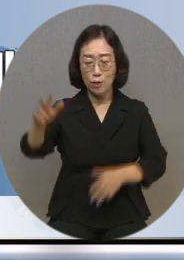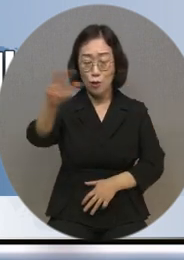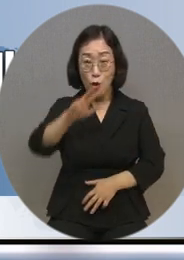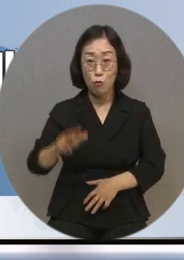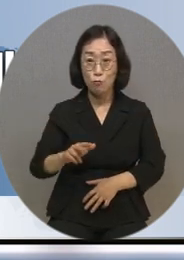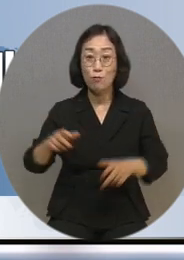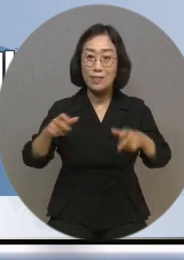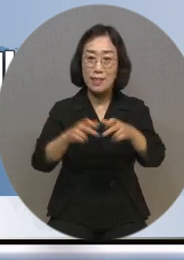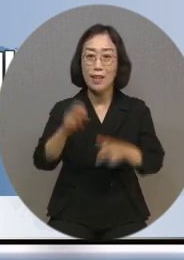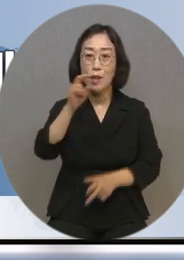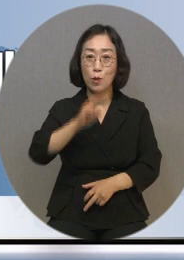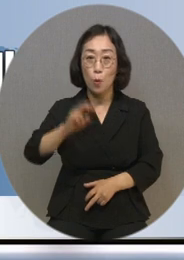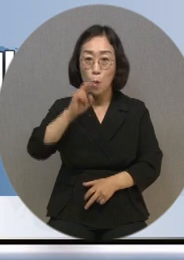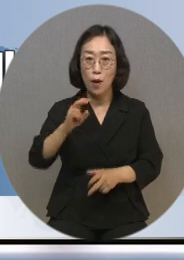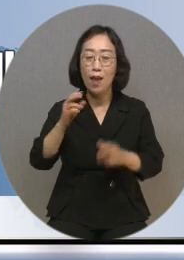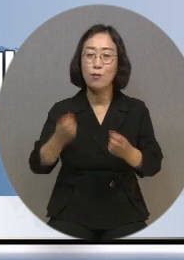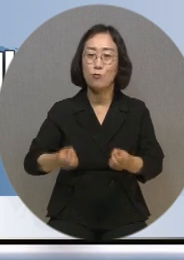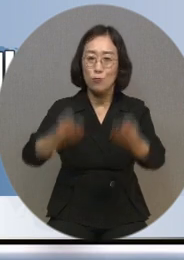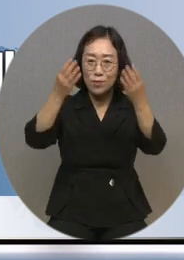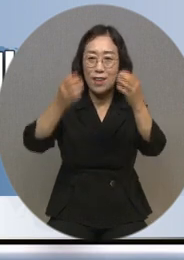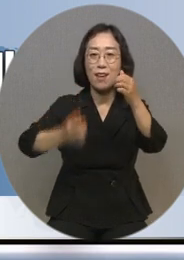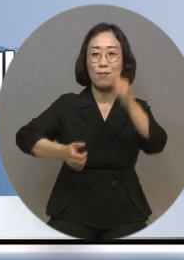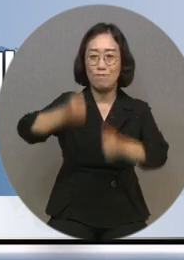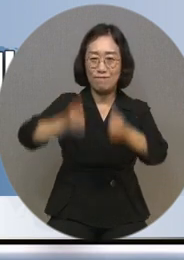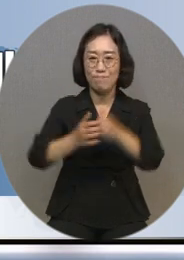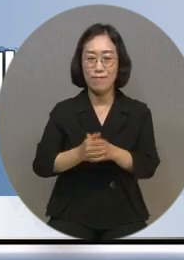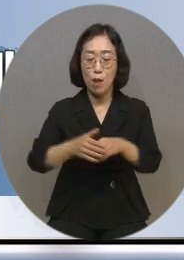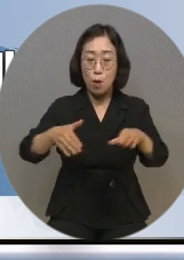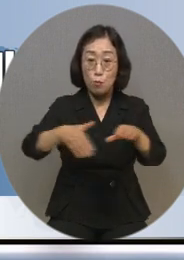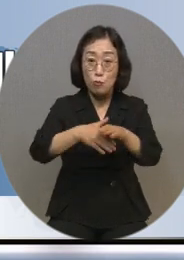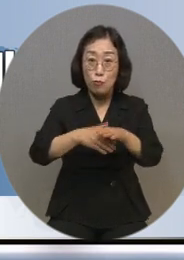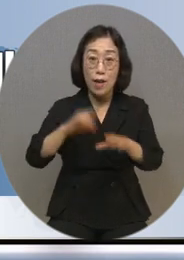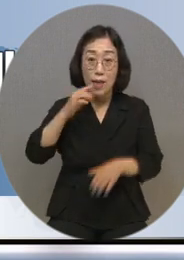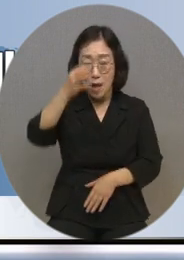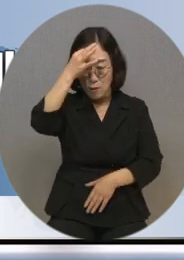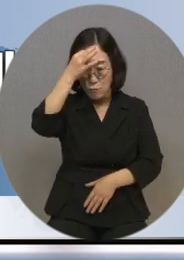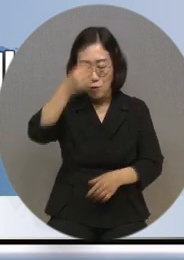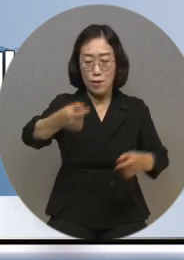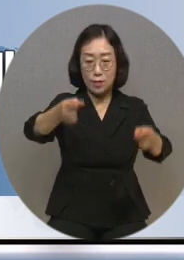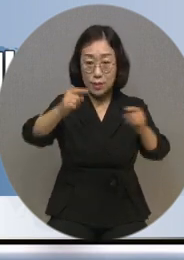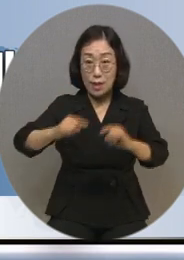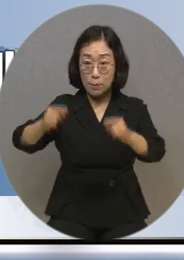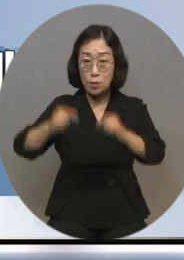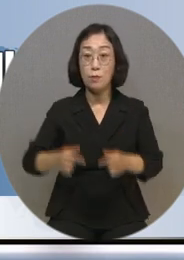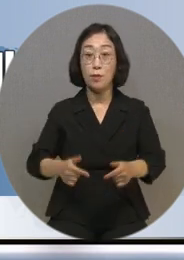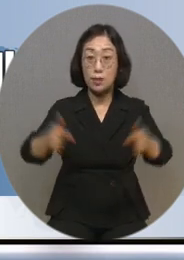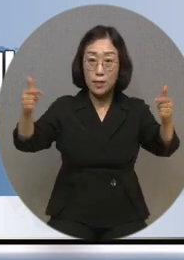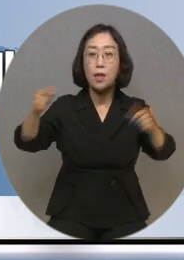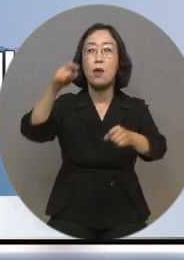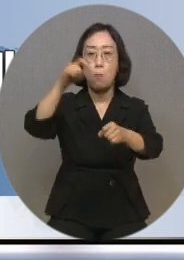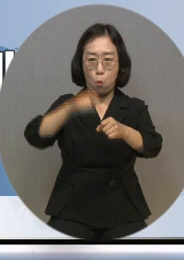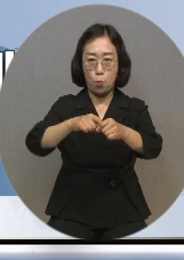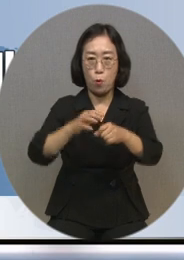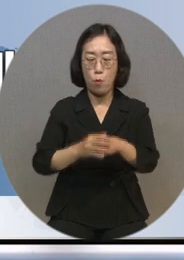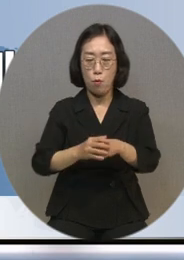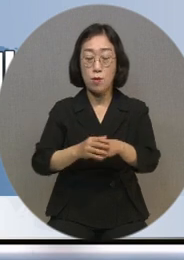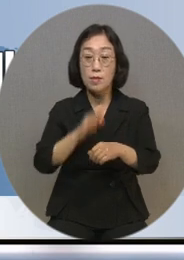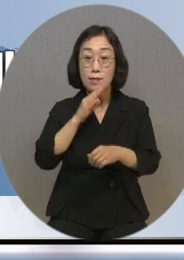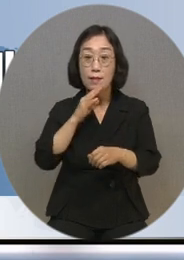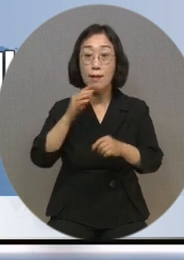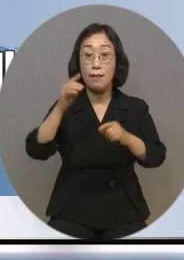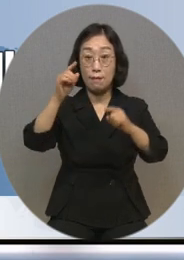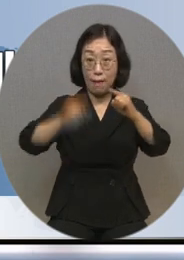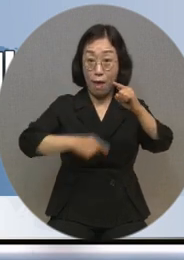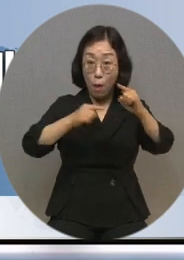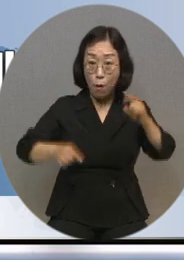열린 건데요. 장애인의 문화예술 분야에 대한 참여를 늘리고자 이어져 오고 있는 이번 대회 본선에는